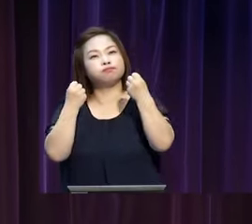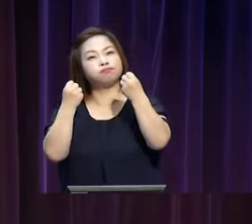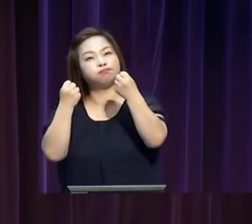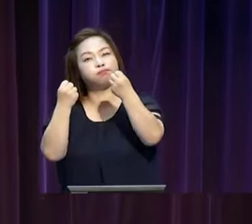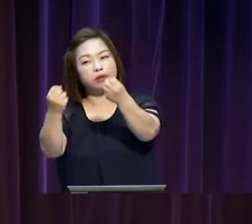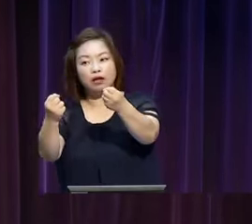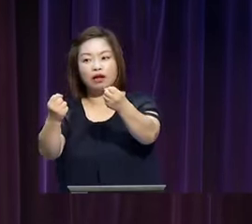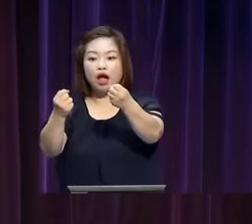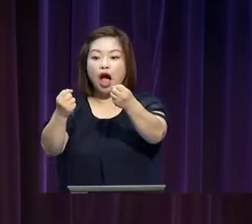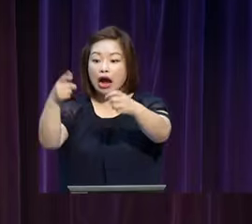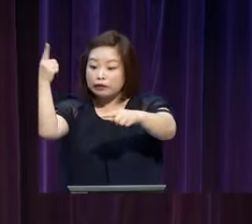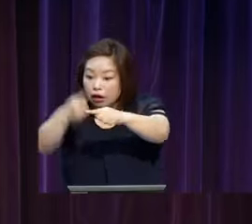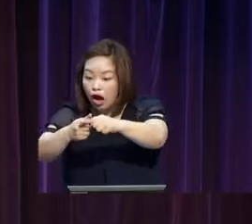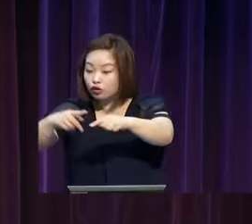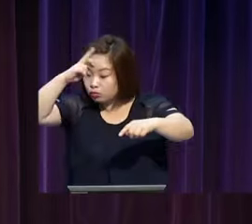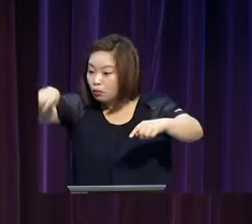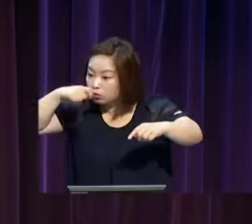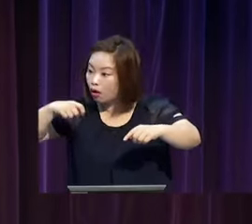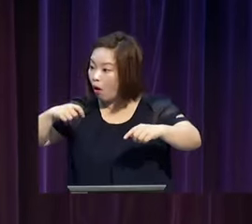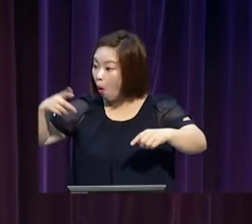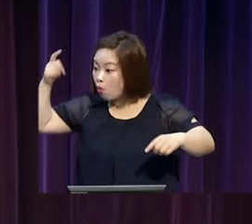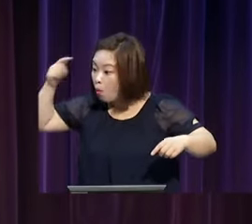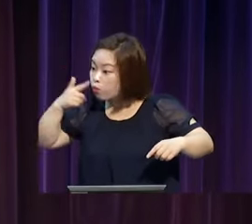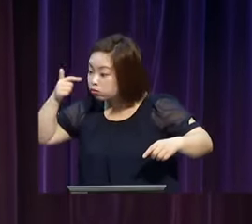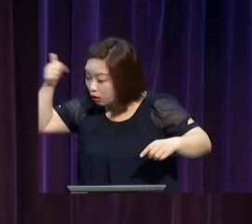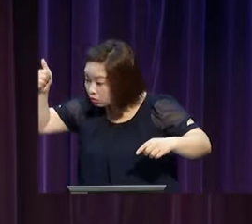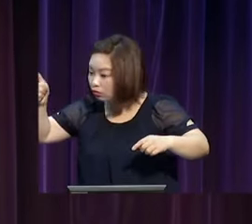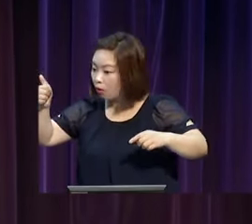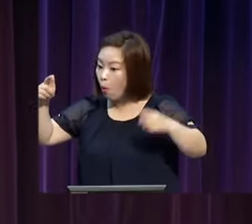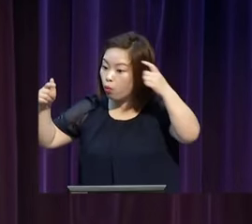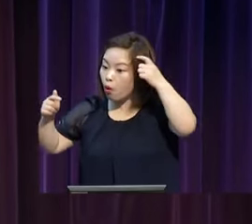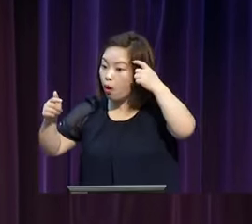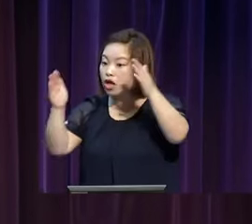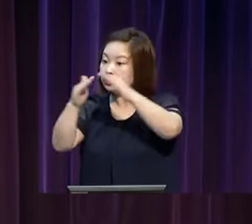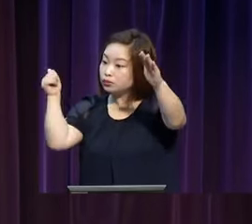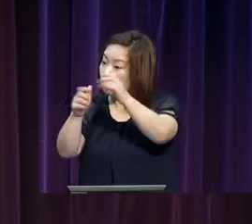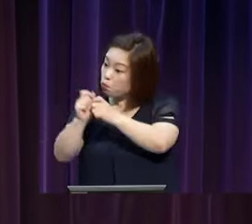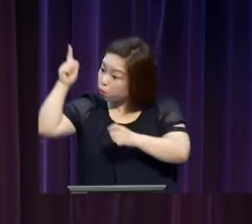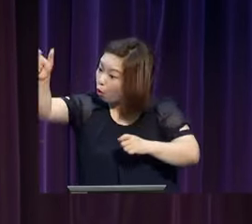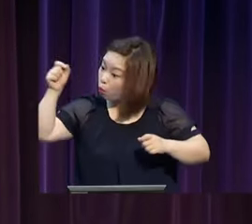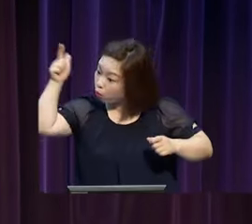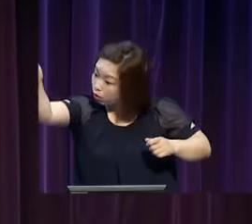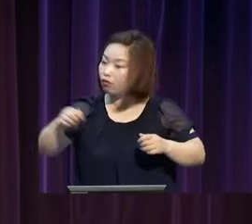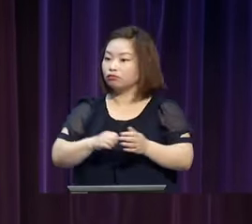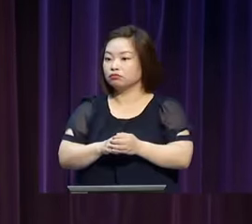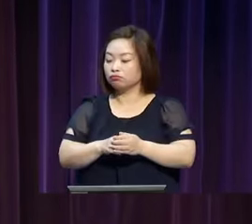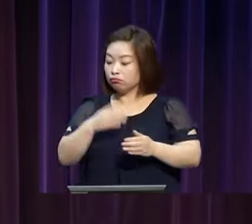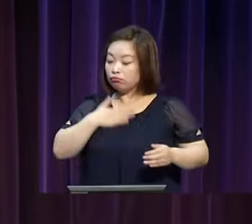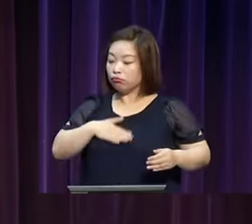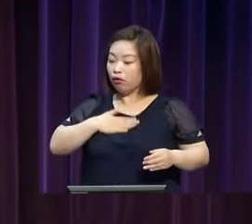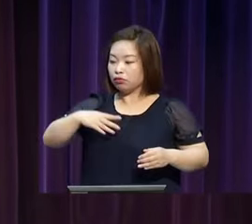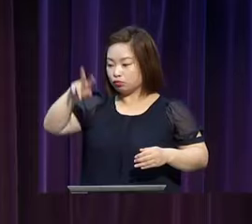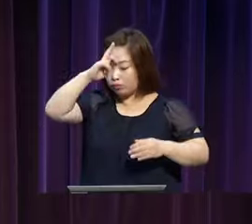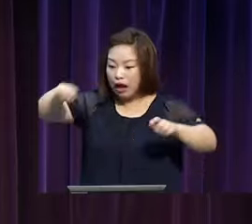가다가 점심을 먹재. 아니 신방을 가는데 무슨 가다가 점심을 먹냐. 그 먹자. 먹었어요.